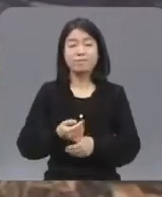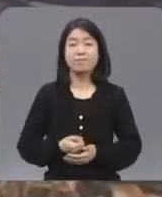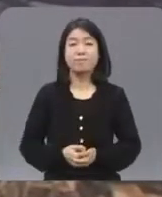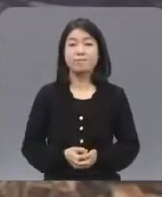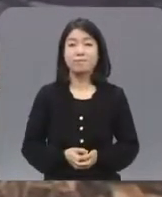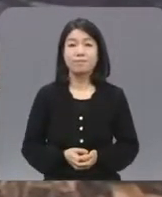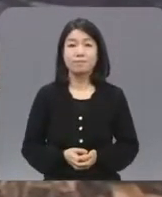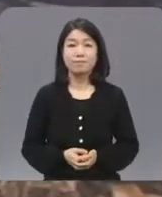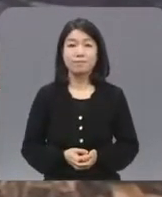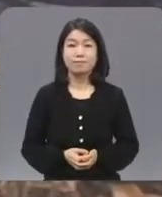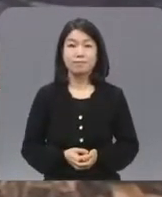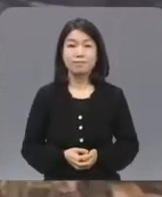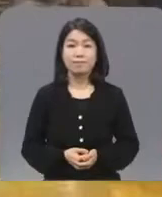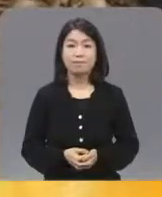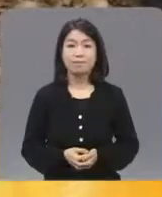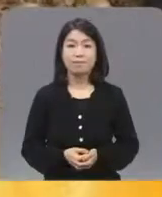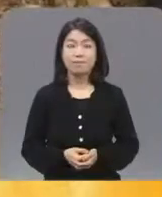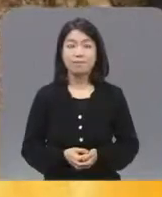전해드립니다.